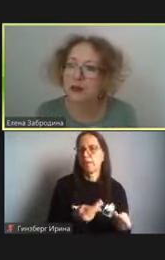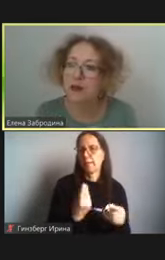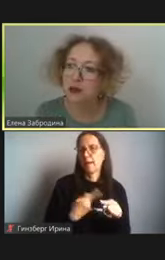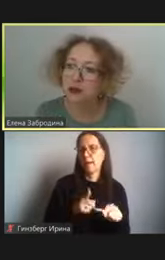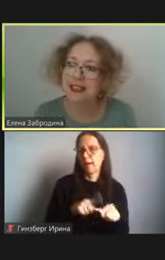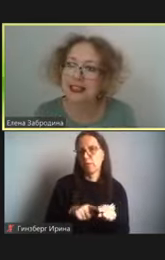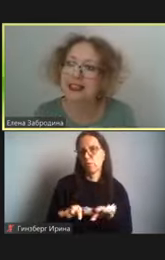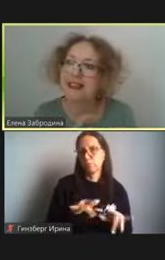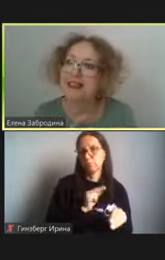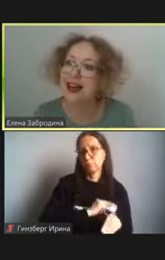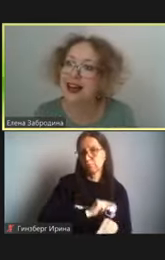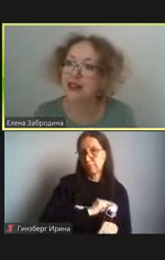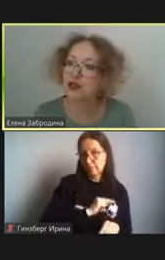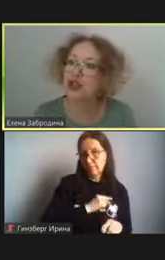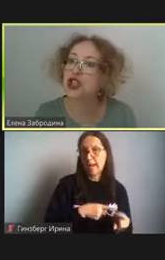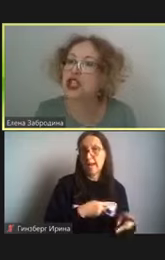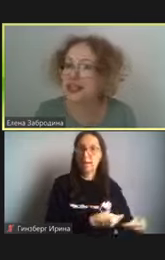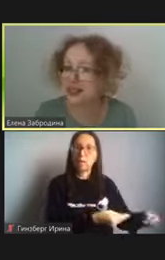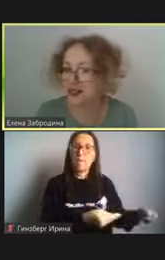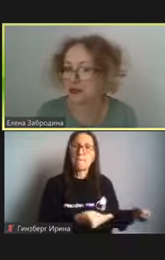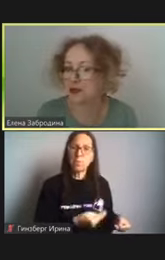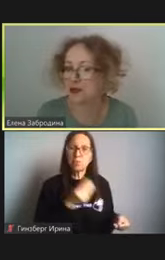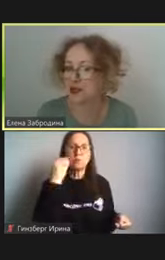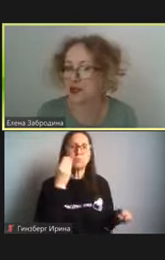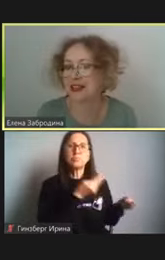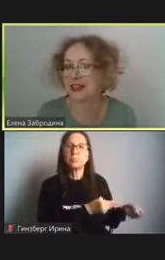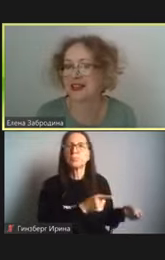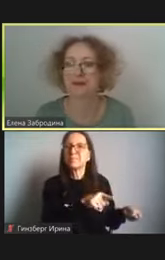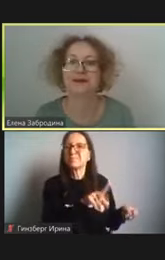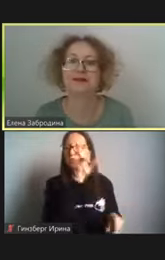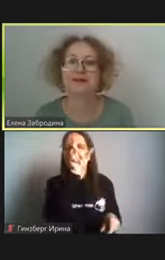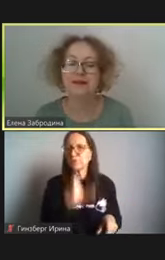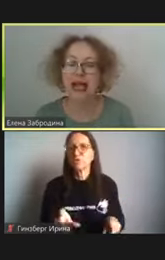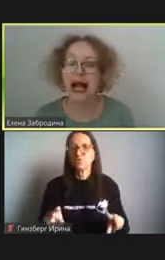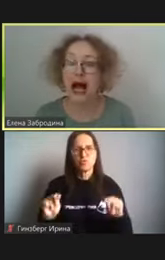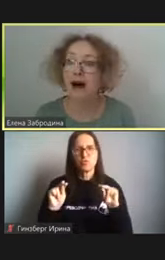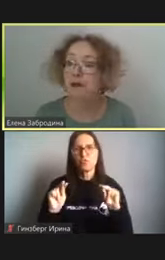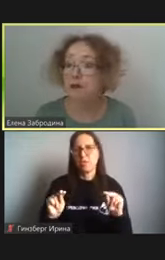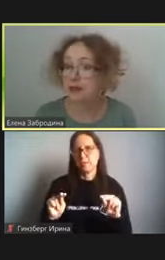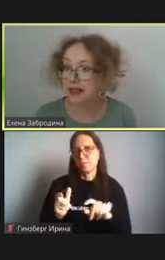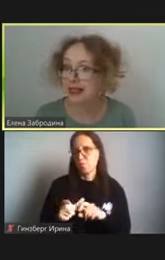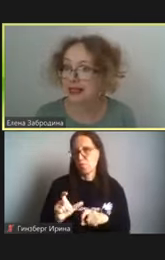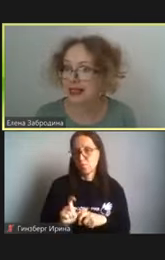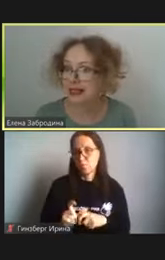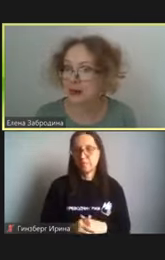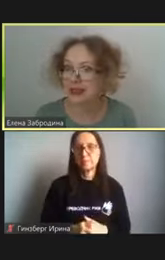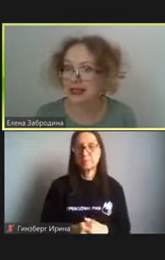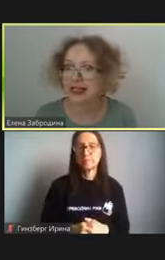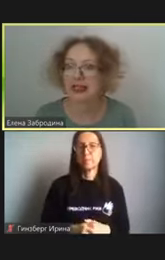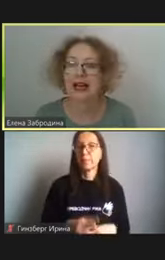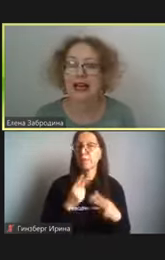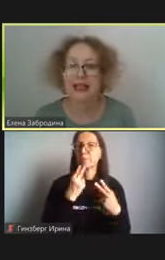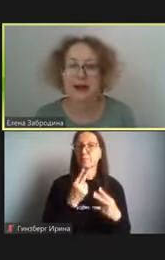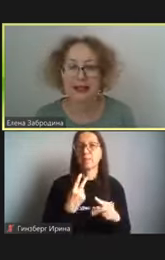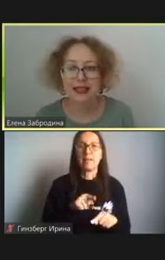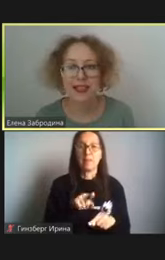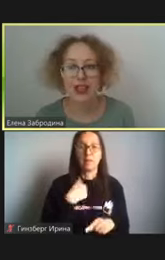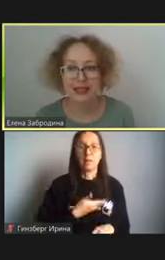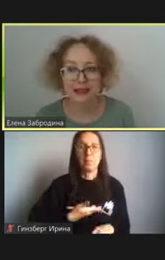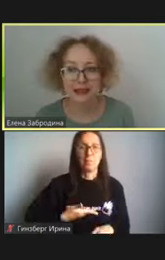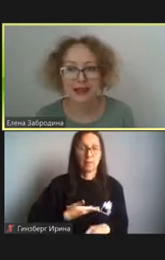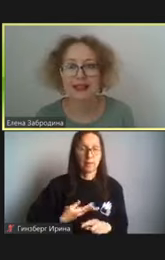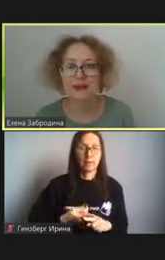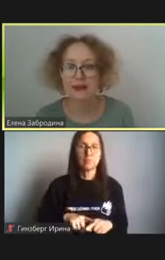И это блюдо здесь, это знак его честности в том числе. Вот посмотрите на этот портрет. Это